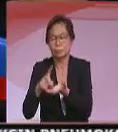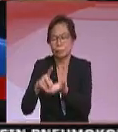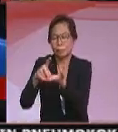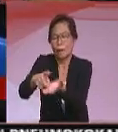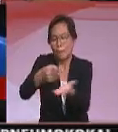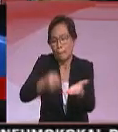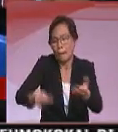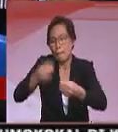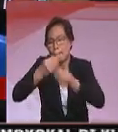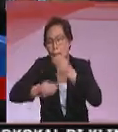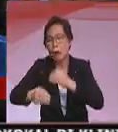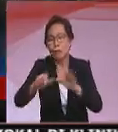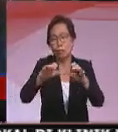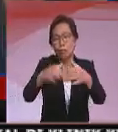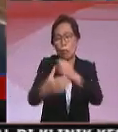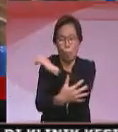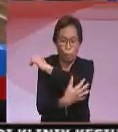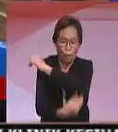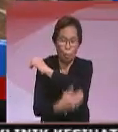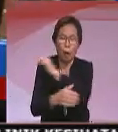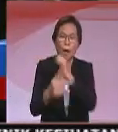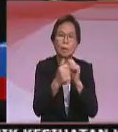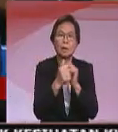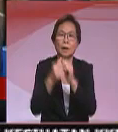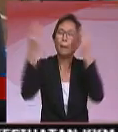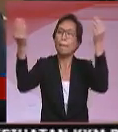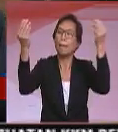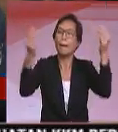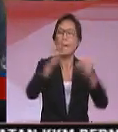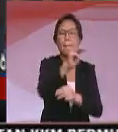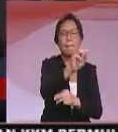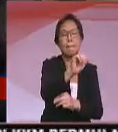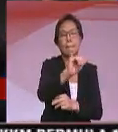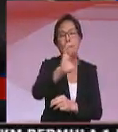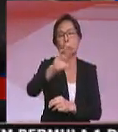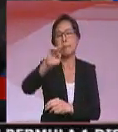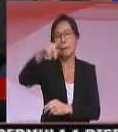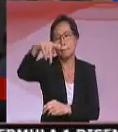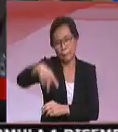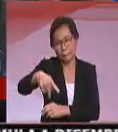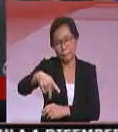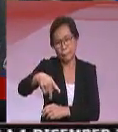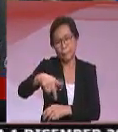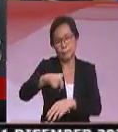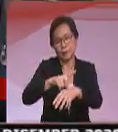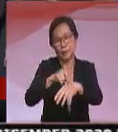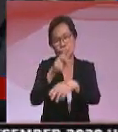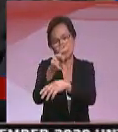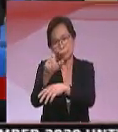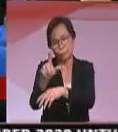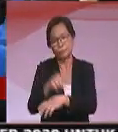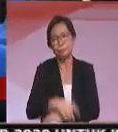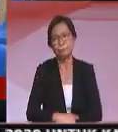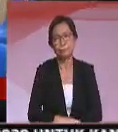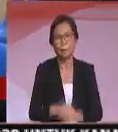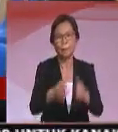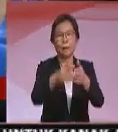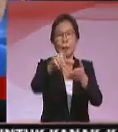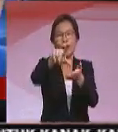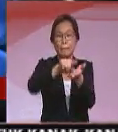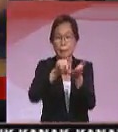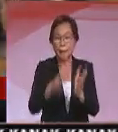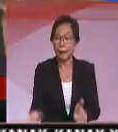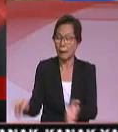sumbangan barangan makanan kepada golongan asnaf bersama Majlis Agama Islam Wilayah Persekutuan MAWIB di Ibu Negara. Media sebelum